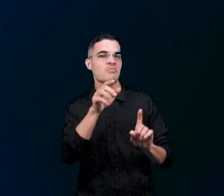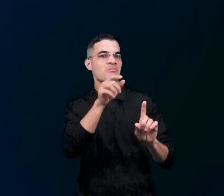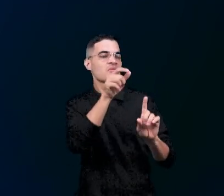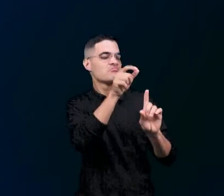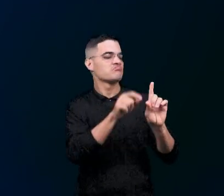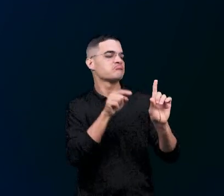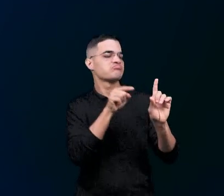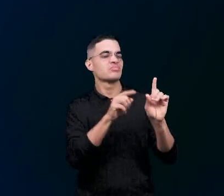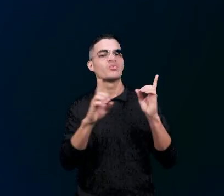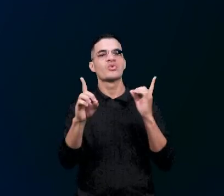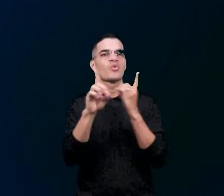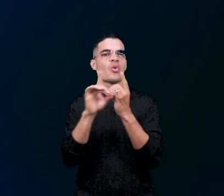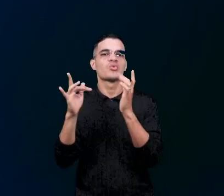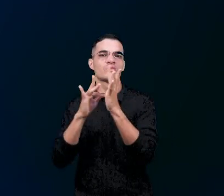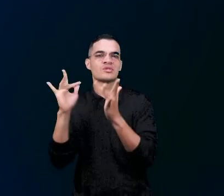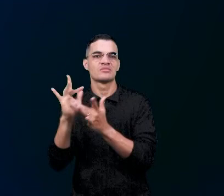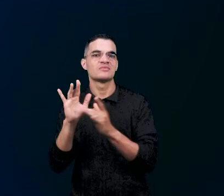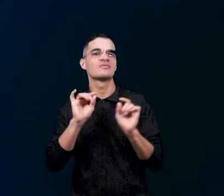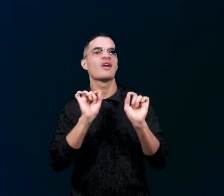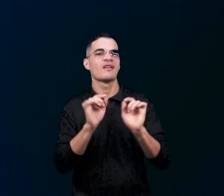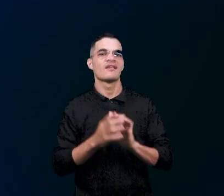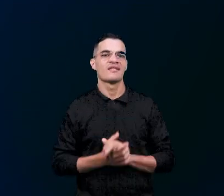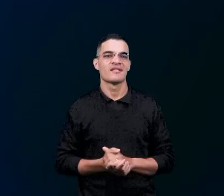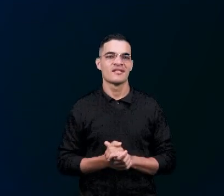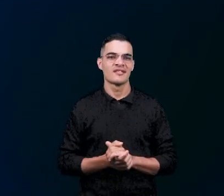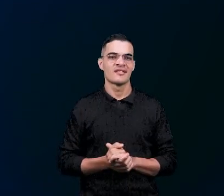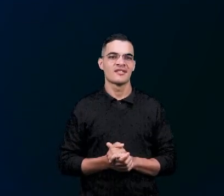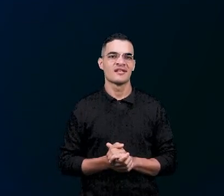de cette rencontre avec le Seigneur Jésus?